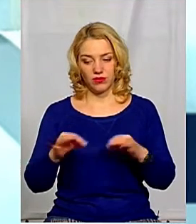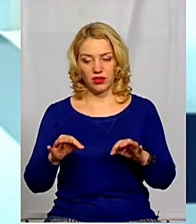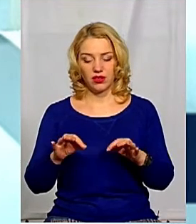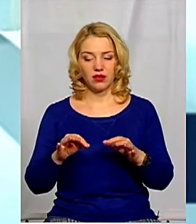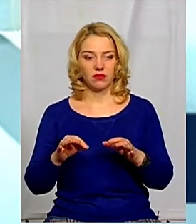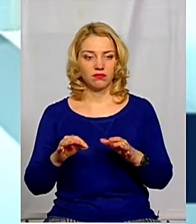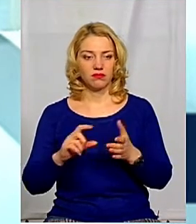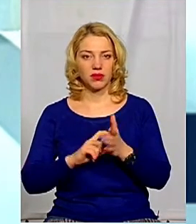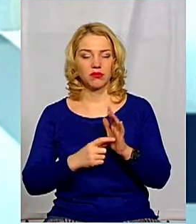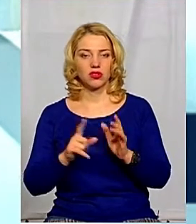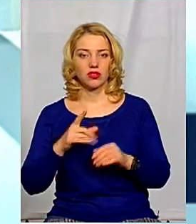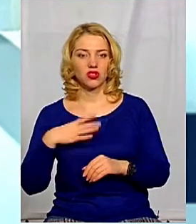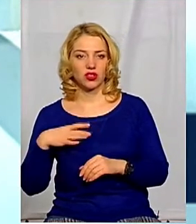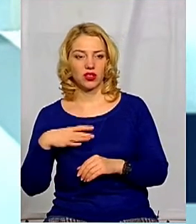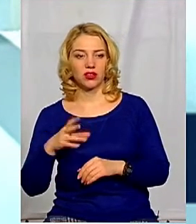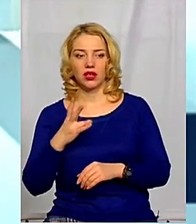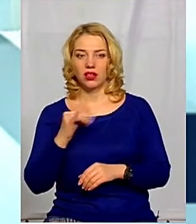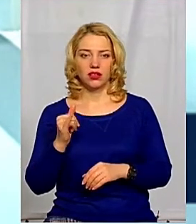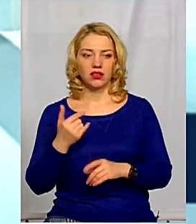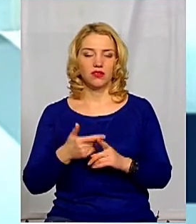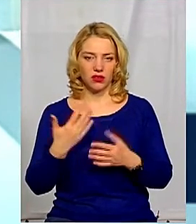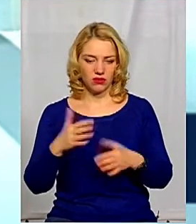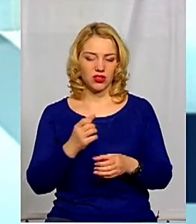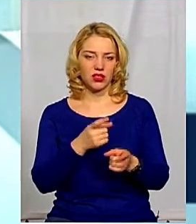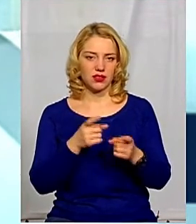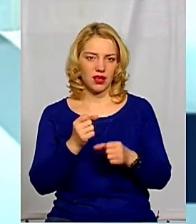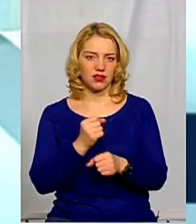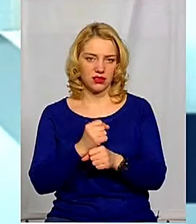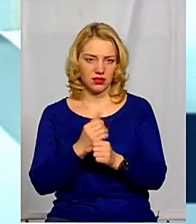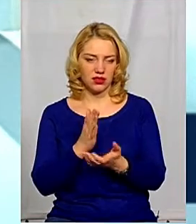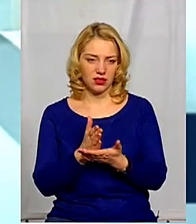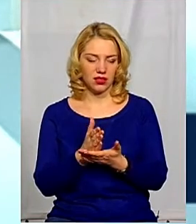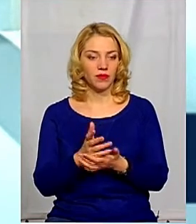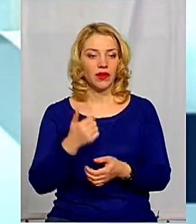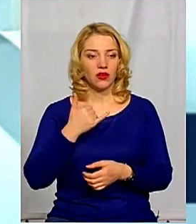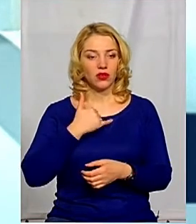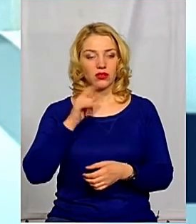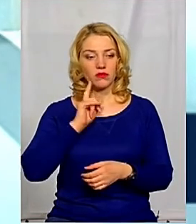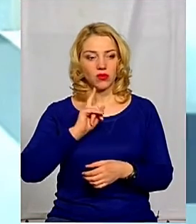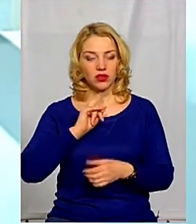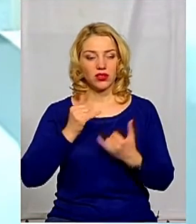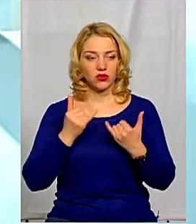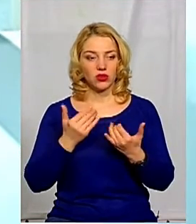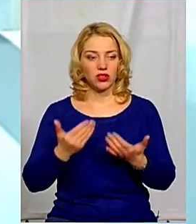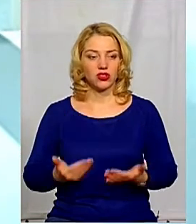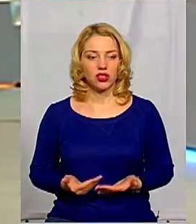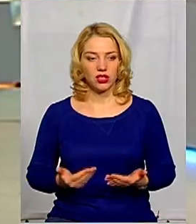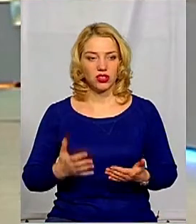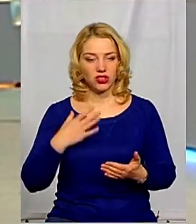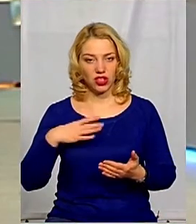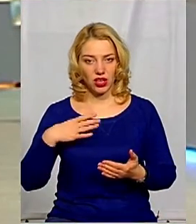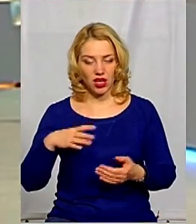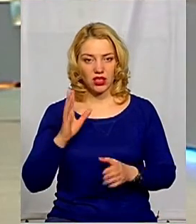приміщення, які чекають на випадок боронь Боже чого? Ні, вони задіяні. Угу. У нас лише поки що на сьогодні чекає один бокс.